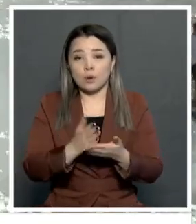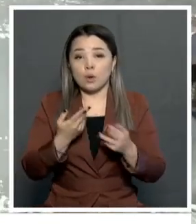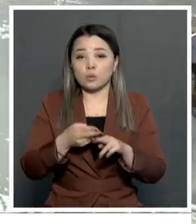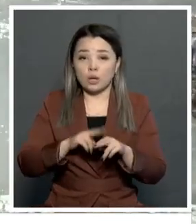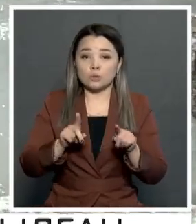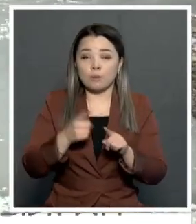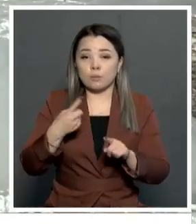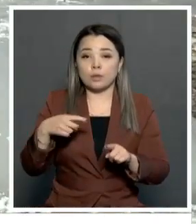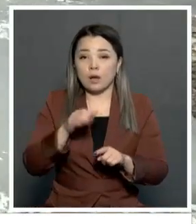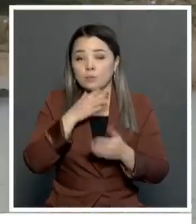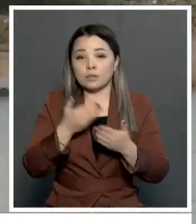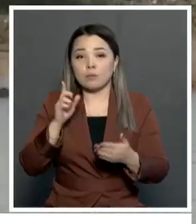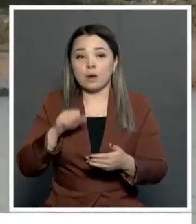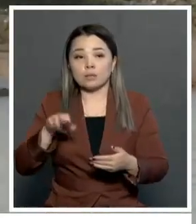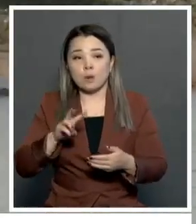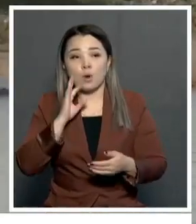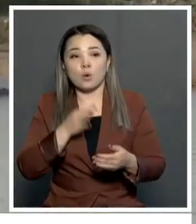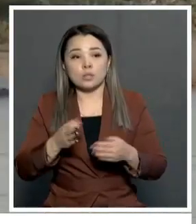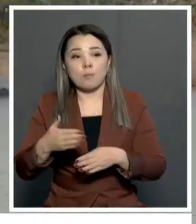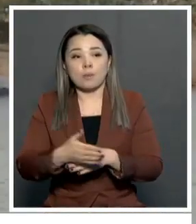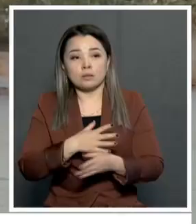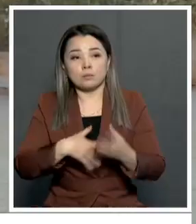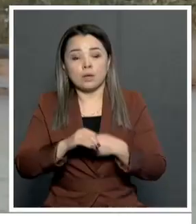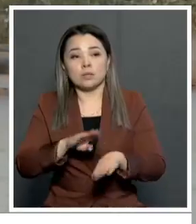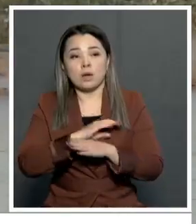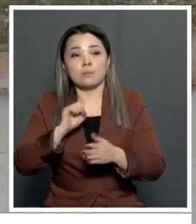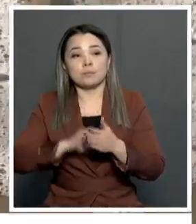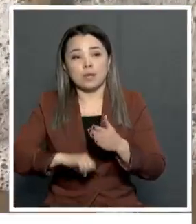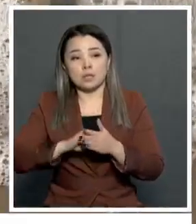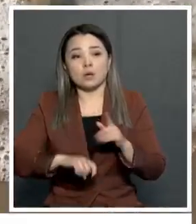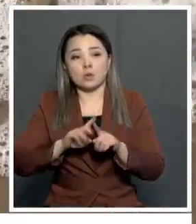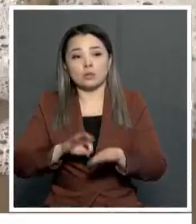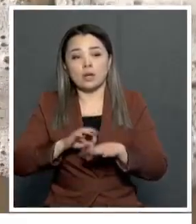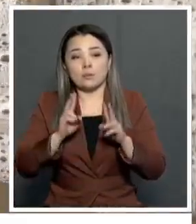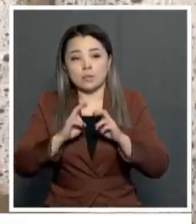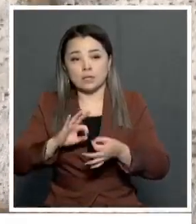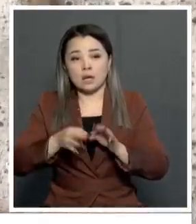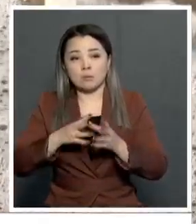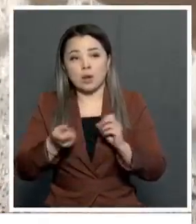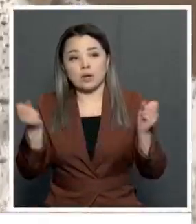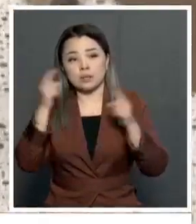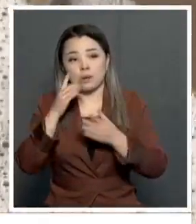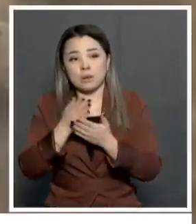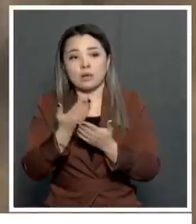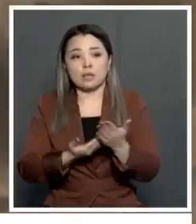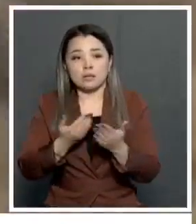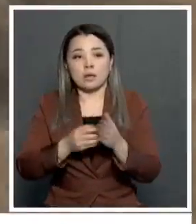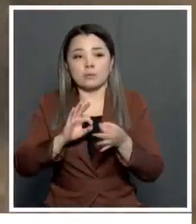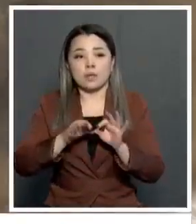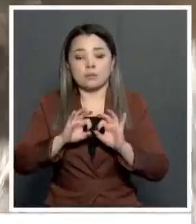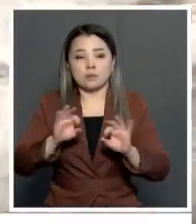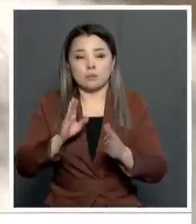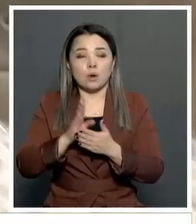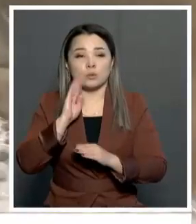Сондай қостан бір апта бұрын Бадам өзенінде балықтардың жаппай қырылуына байланысты жасалған сынама нәтижесі белгілі болды. Сараптама нәтижесінде